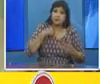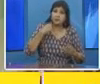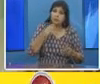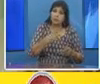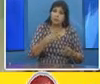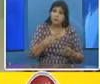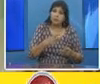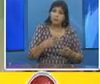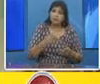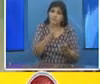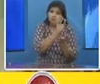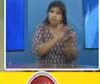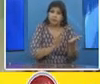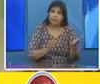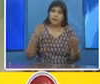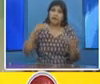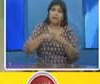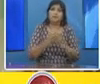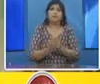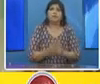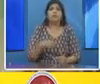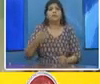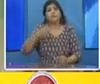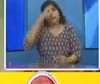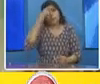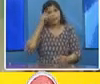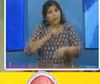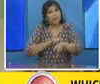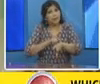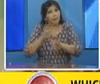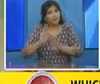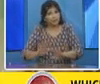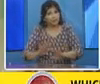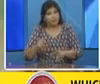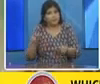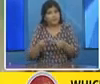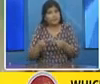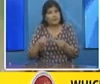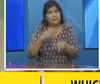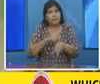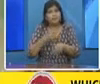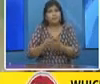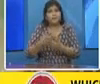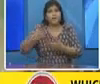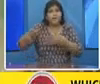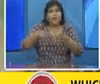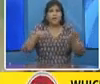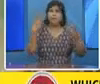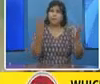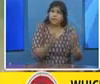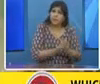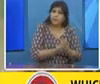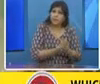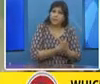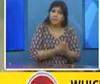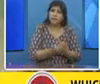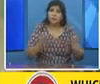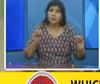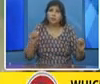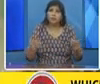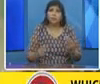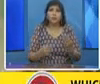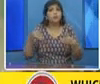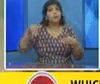गढ़े गए। यानी संकट के दौरान भी हर क्षेत्र में सृजन की